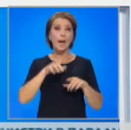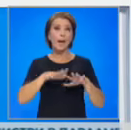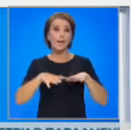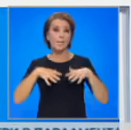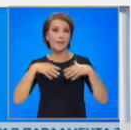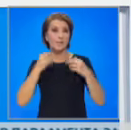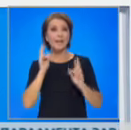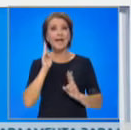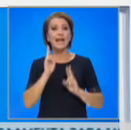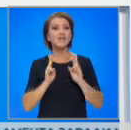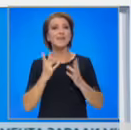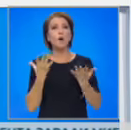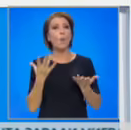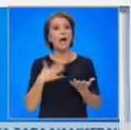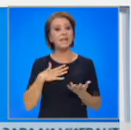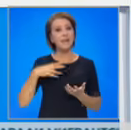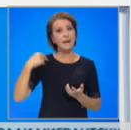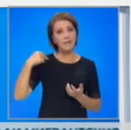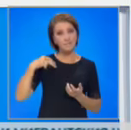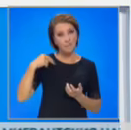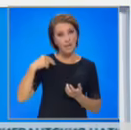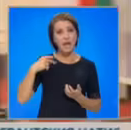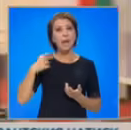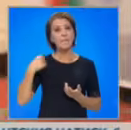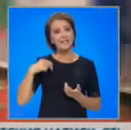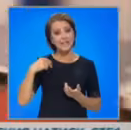има президентски избори, а президентът кога да има парламентарни.